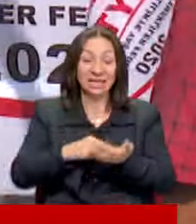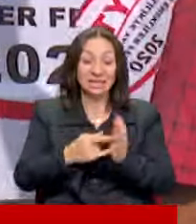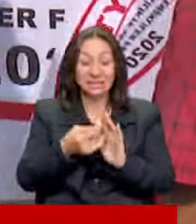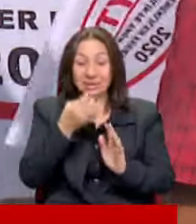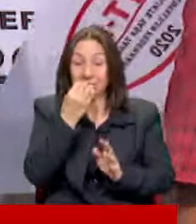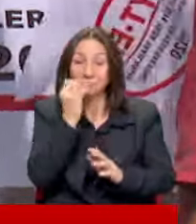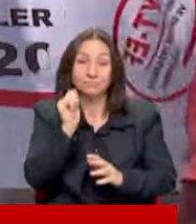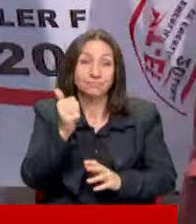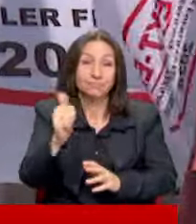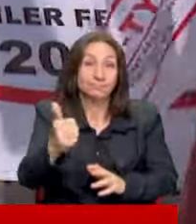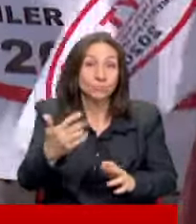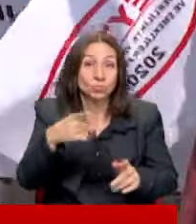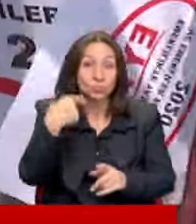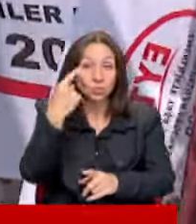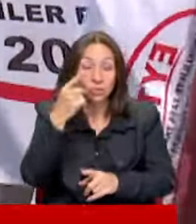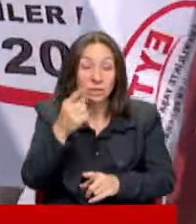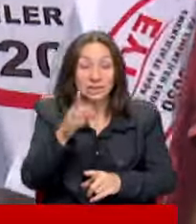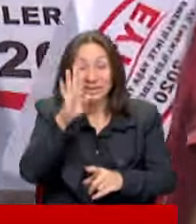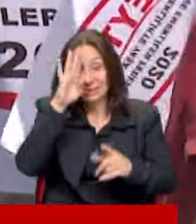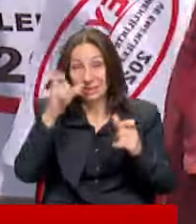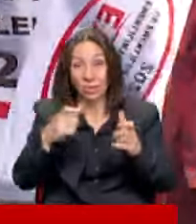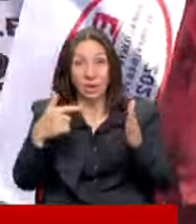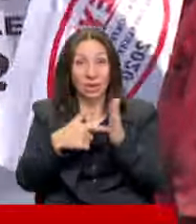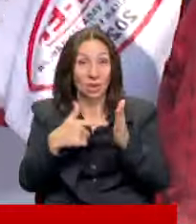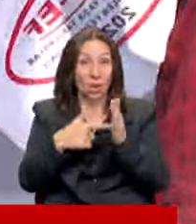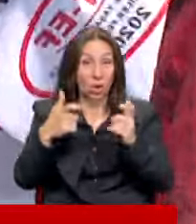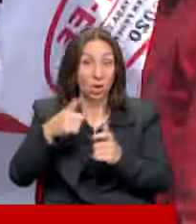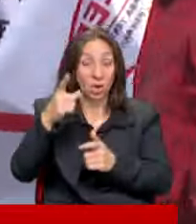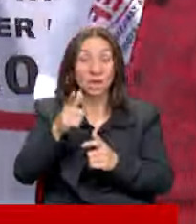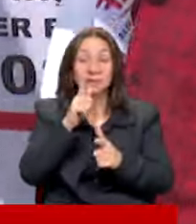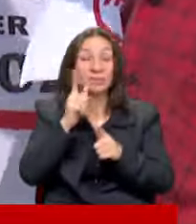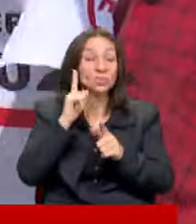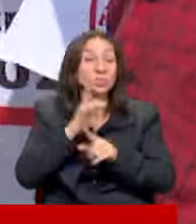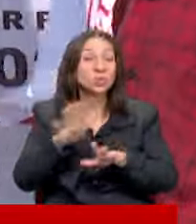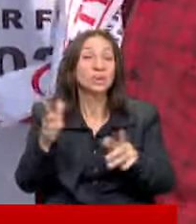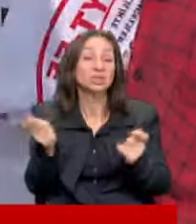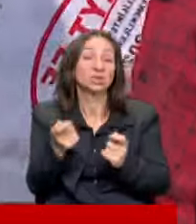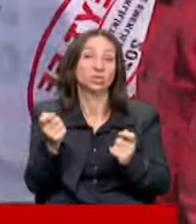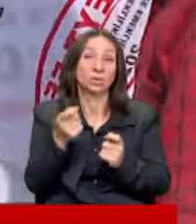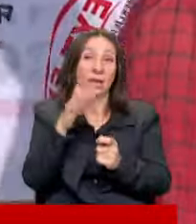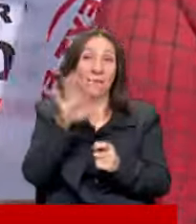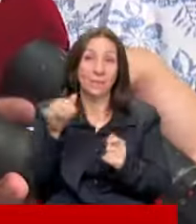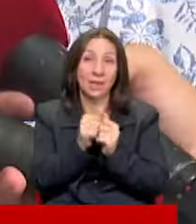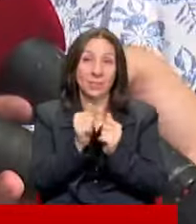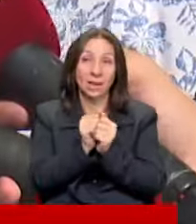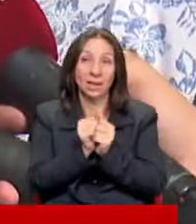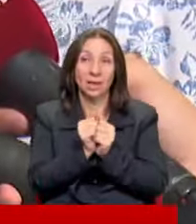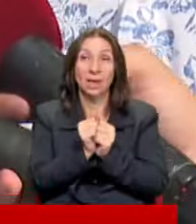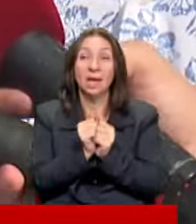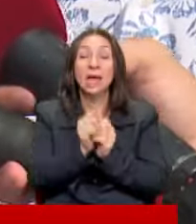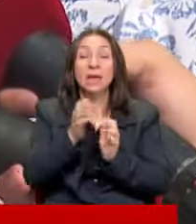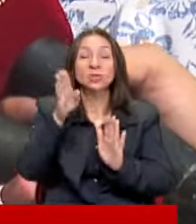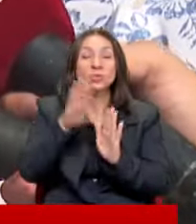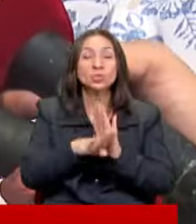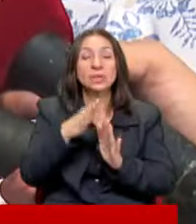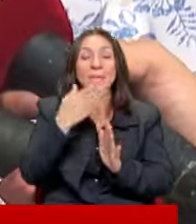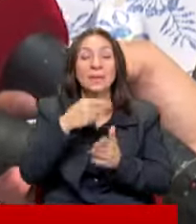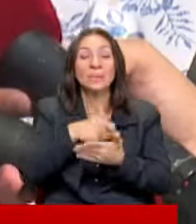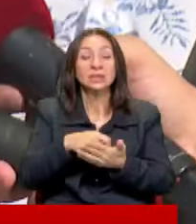sıkıntısı işte bu nedenle İstanbul Kadıköy'de seslerini duyurmaya çalışıyorlar hep en düşük emekli